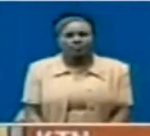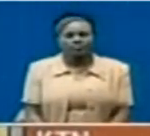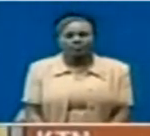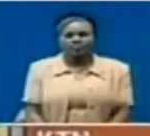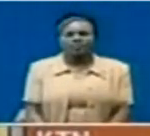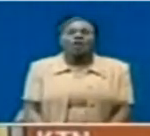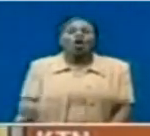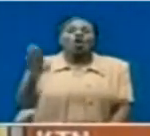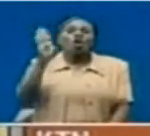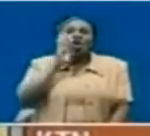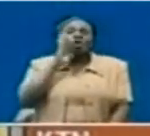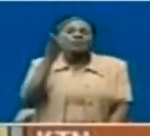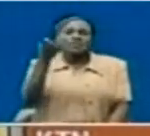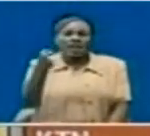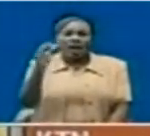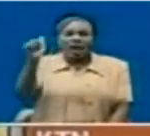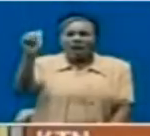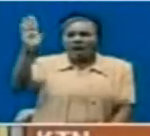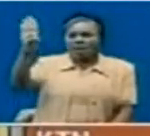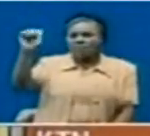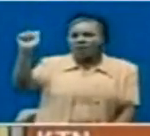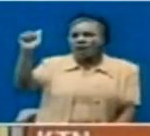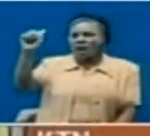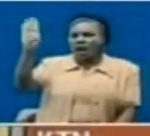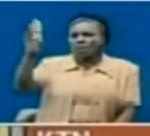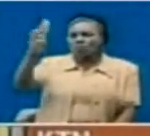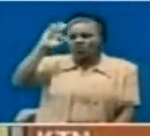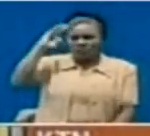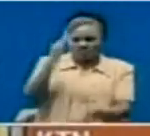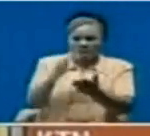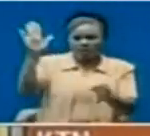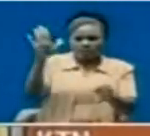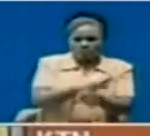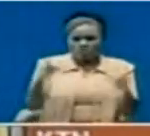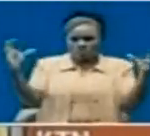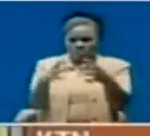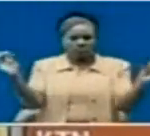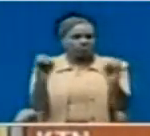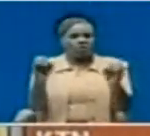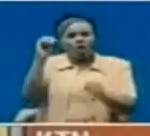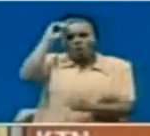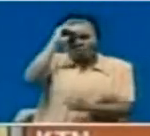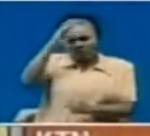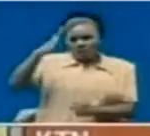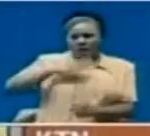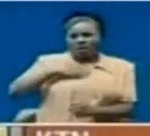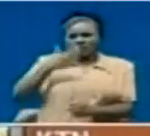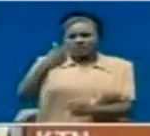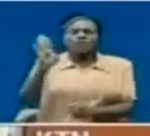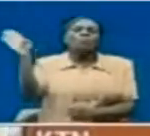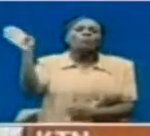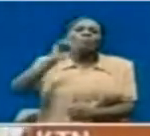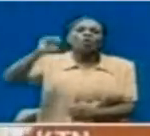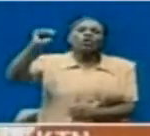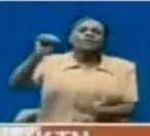These allegations that Ababu is not faithful to the party, in our opinion, they are just politics